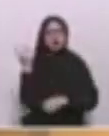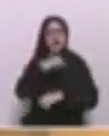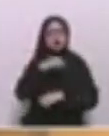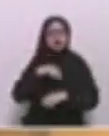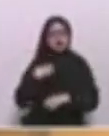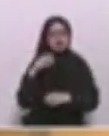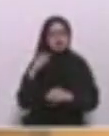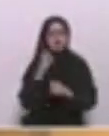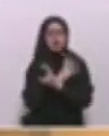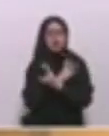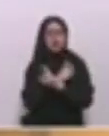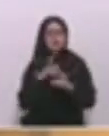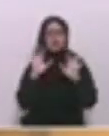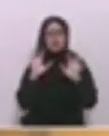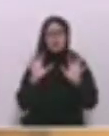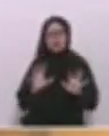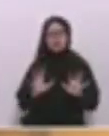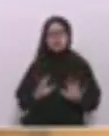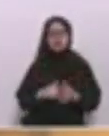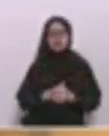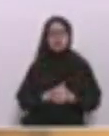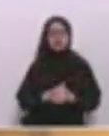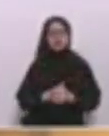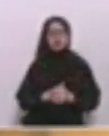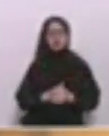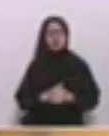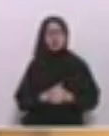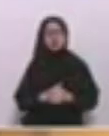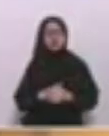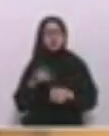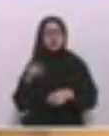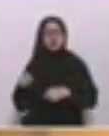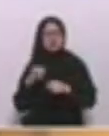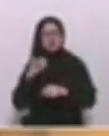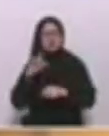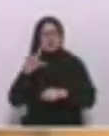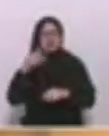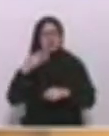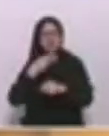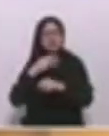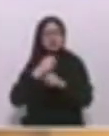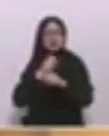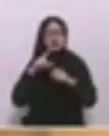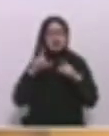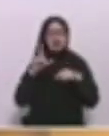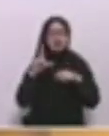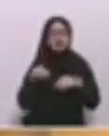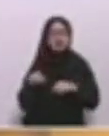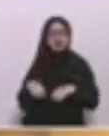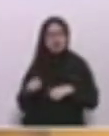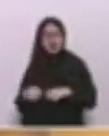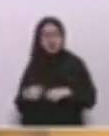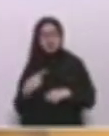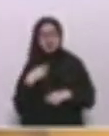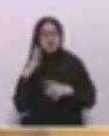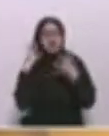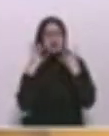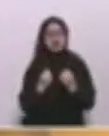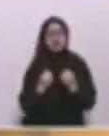Morowali sang marak dengan eh holing-holing ilegal dan lain sebagainya maka Saya berharap dengan harapan ini